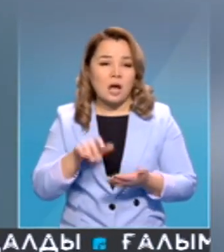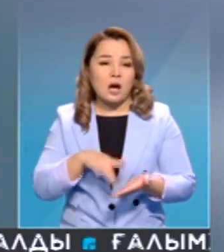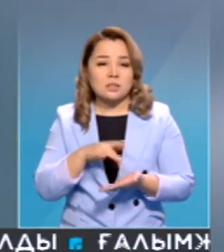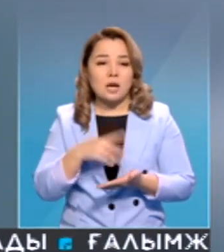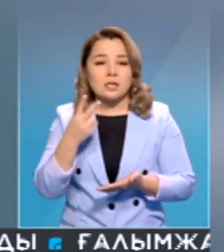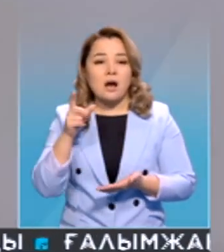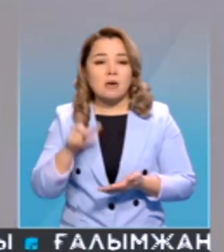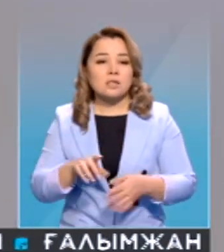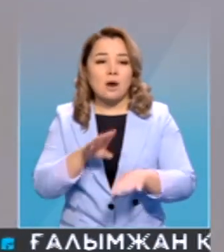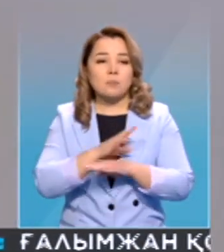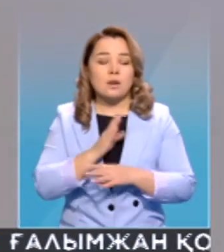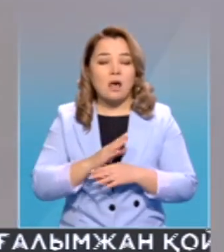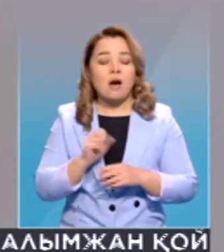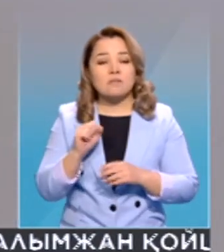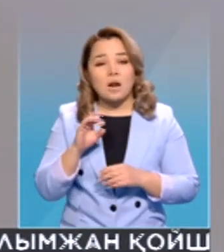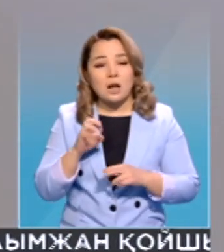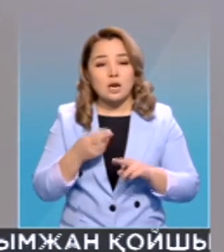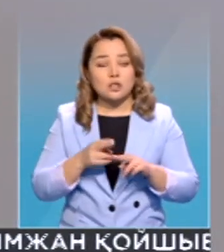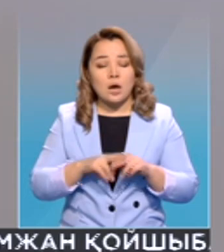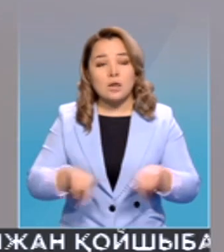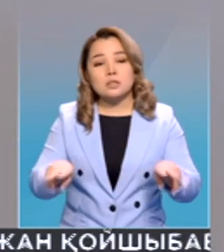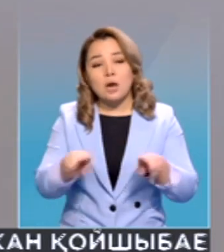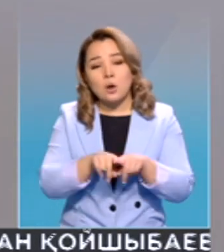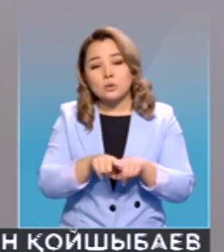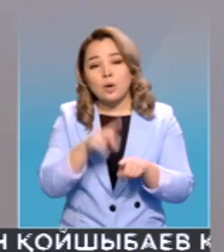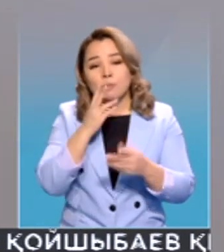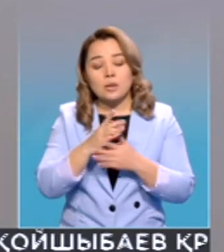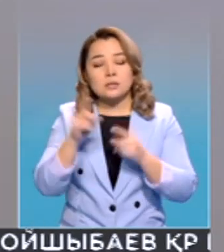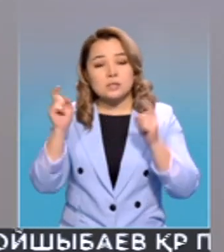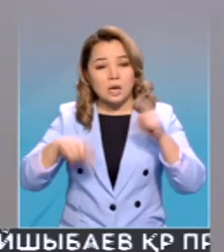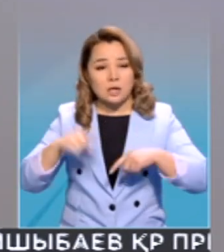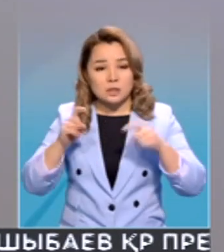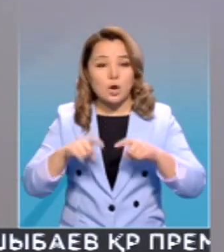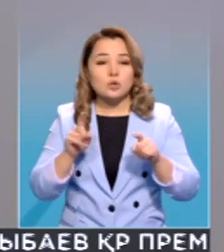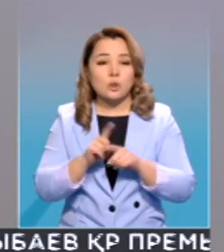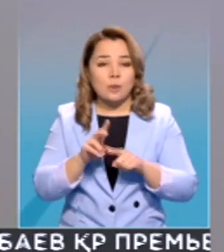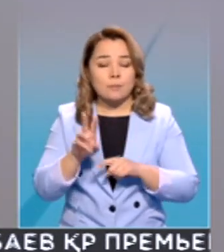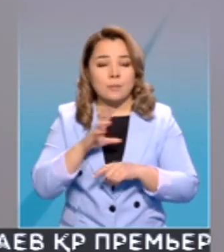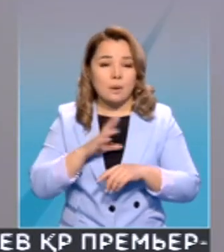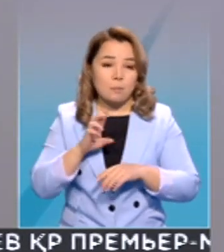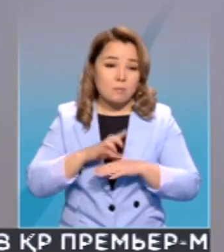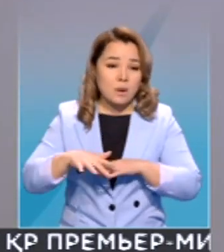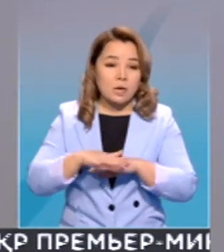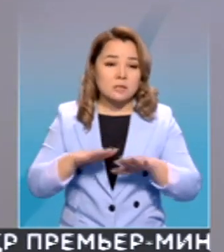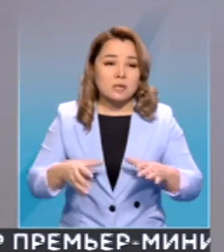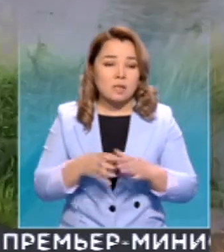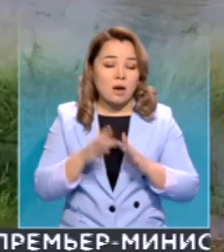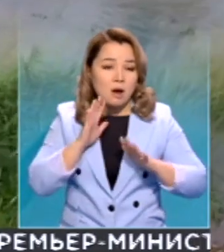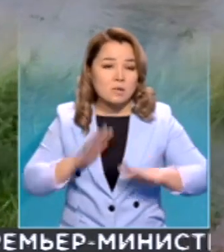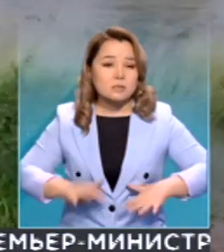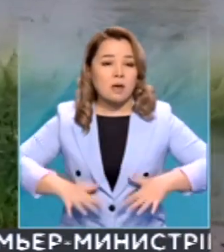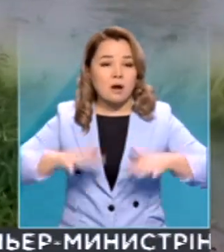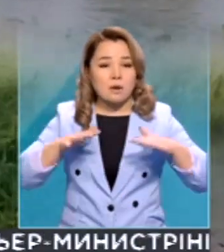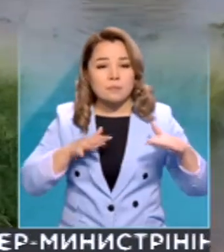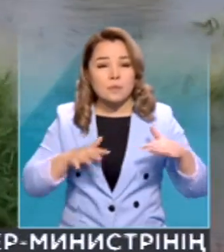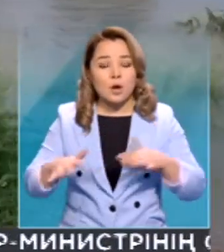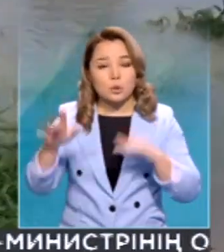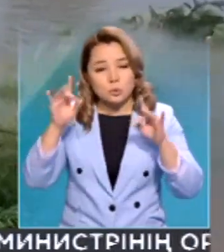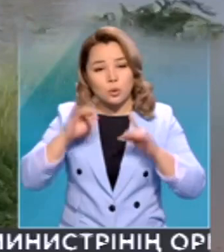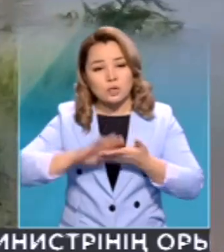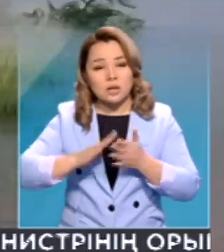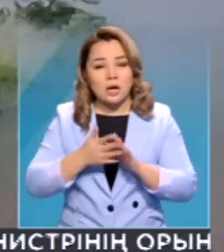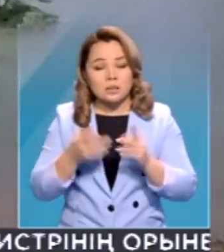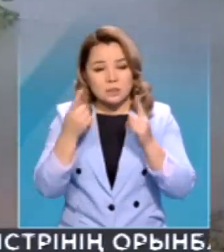тапқан. Австралияда да осыған ұқсас жағдай қатты нөсерден кейін елдің батысын тасқын жайлады. Осыған байланысты өңірде төтенше